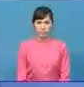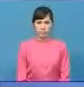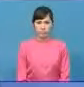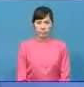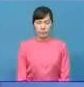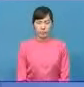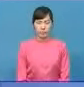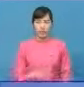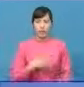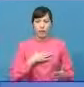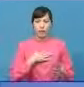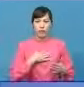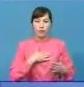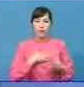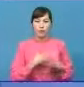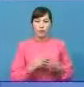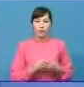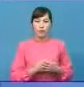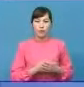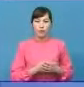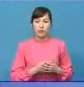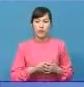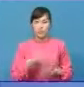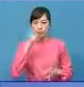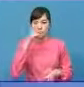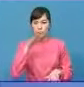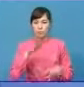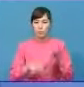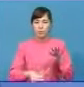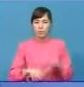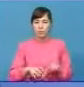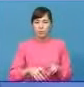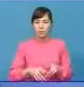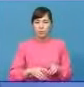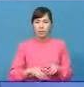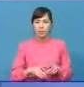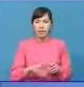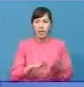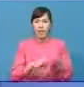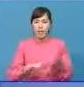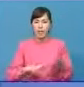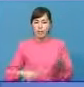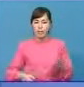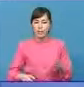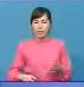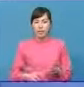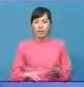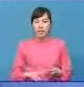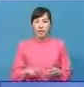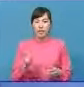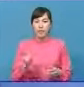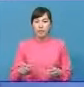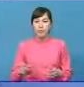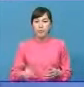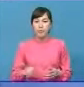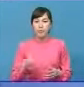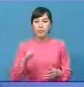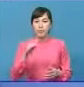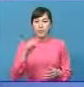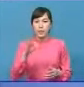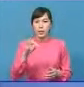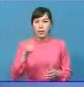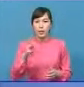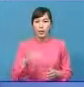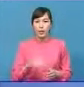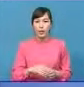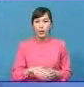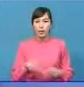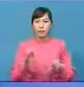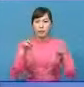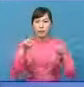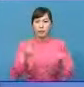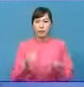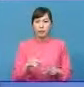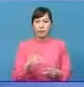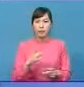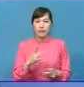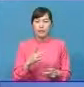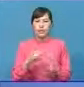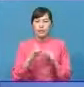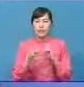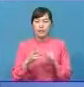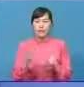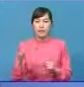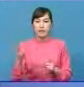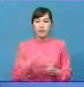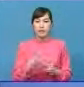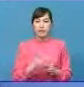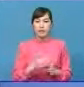Рухани жұтаңдықтан күмәнді ағым жетегіне еріп, томаға тұйық күй көшкен жандарға теолог мамандардың кеңесі қажет. Төрт масхабтың